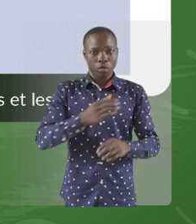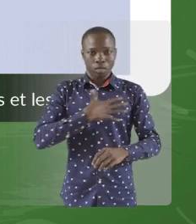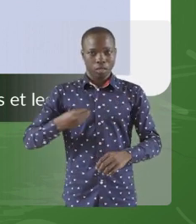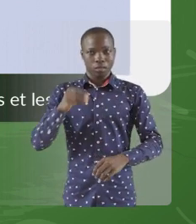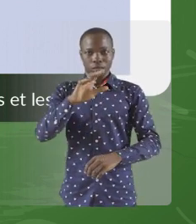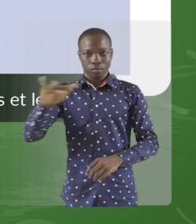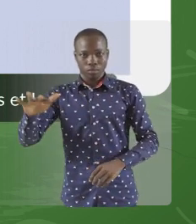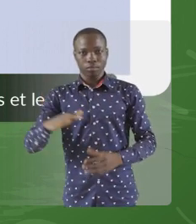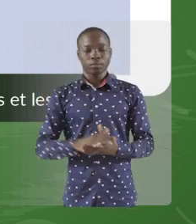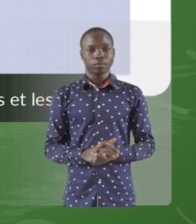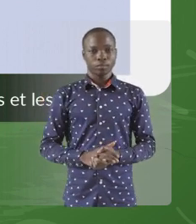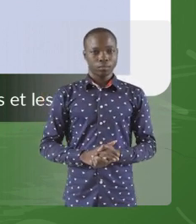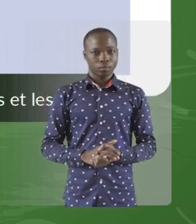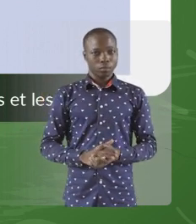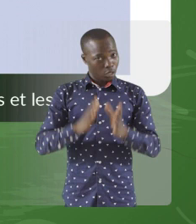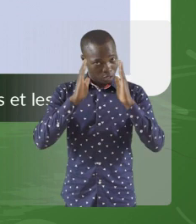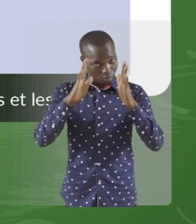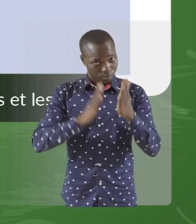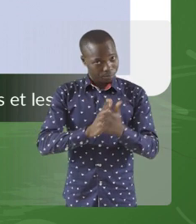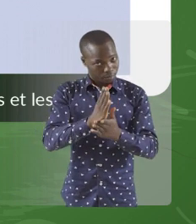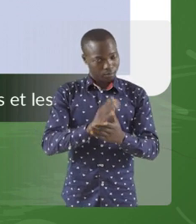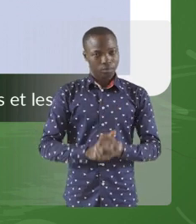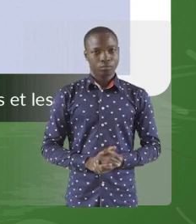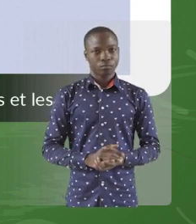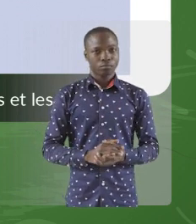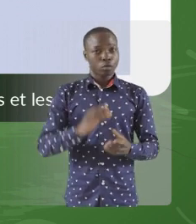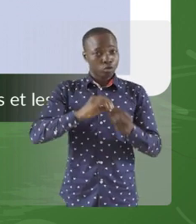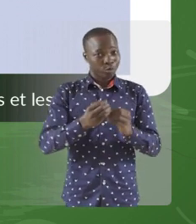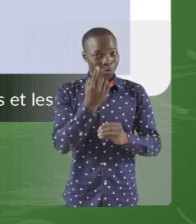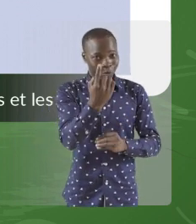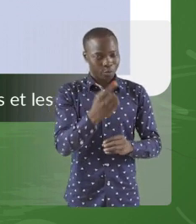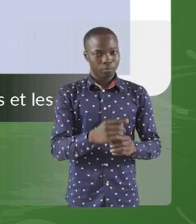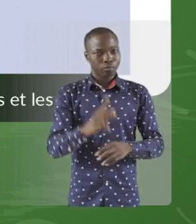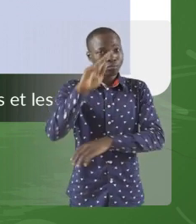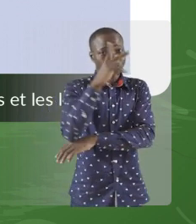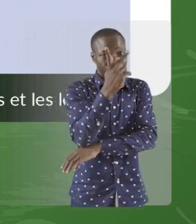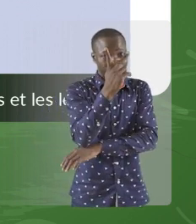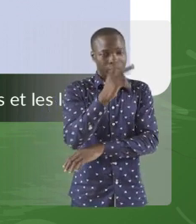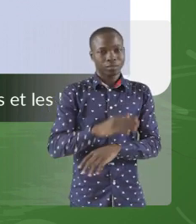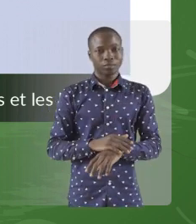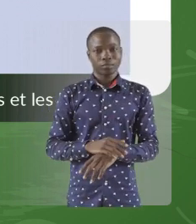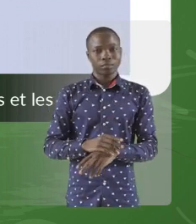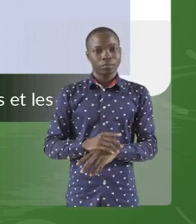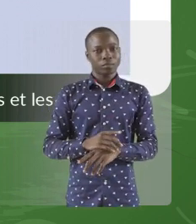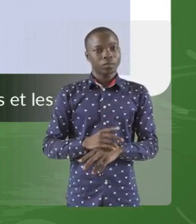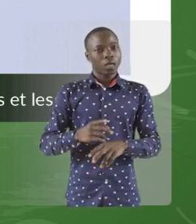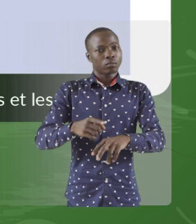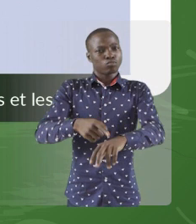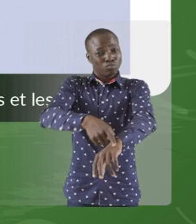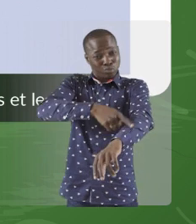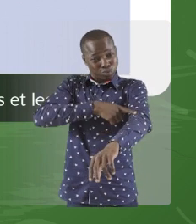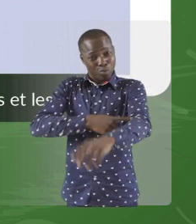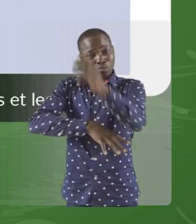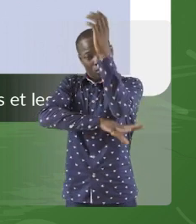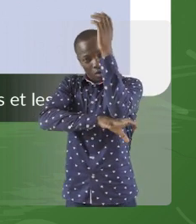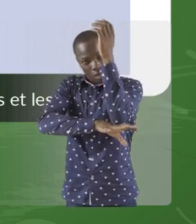et les lettres. Alors, 1. Plante à longue